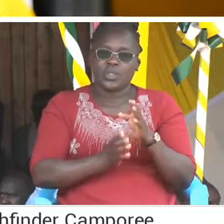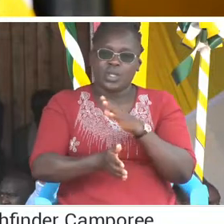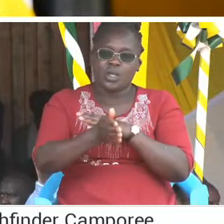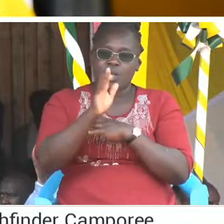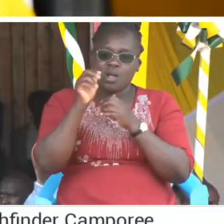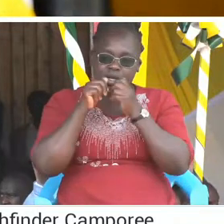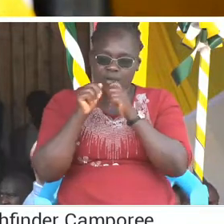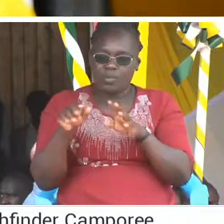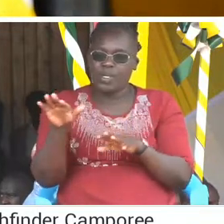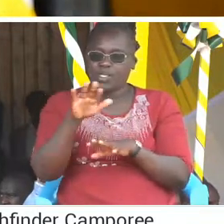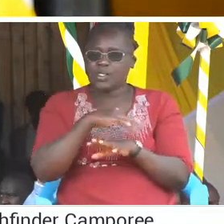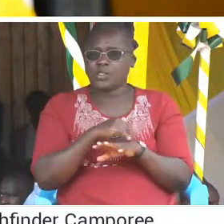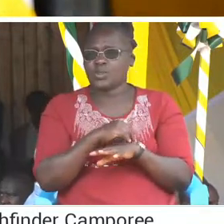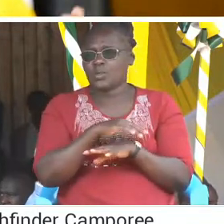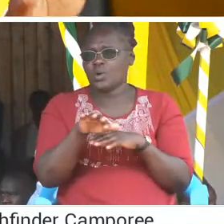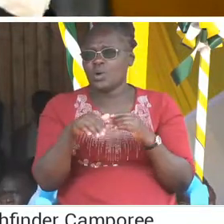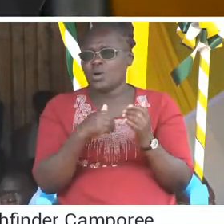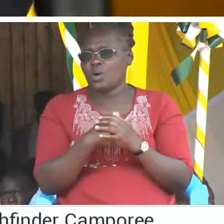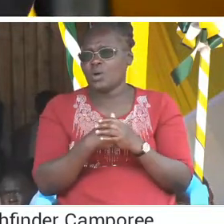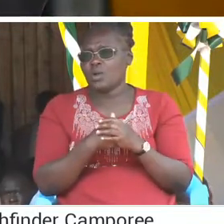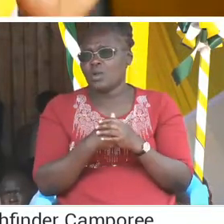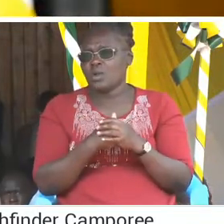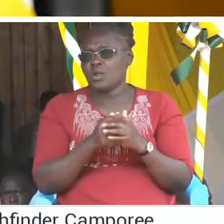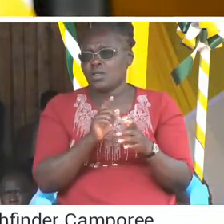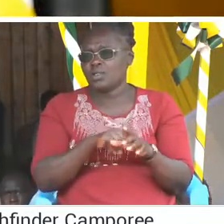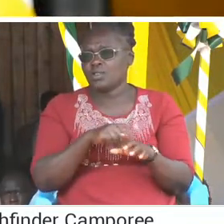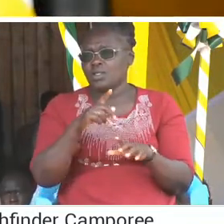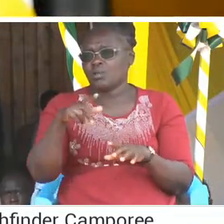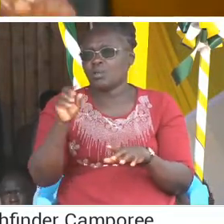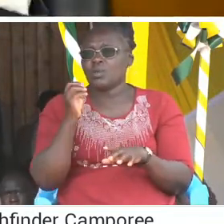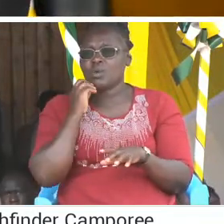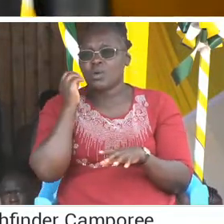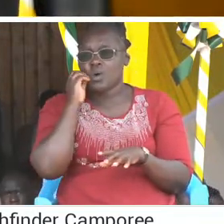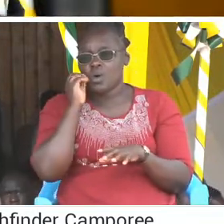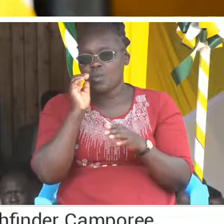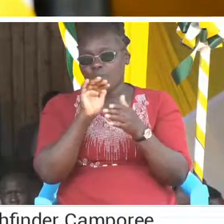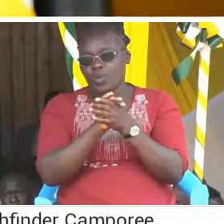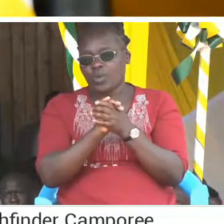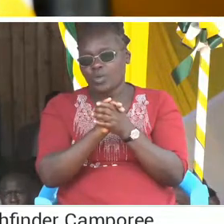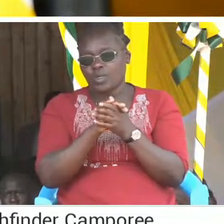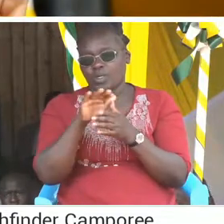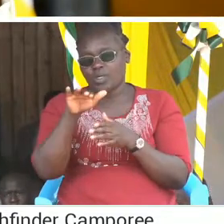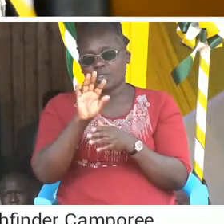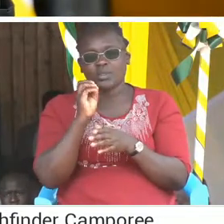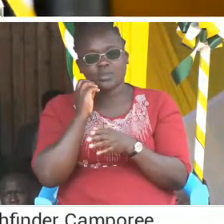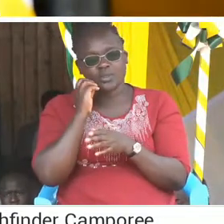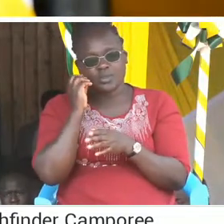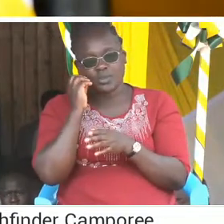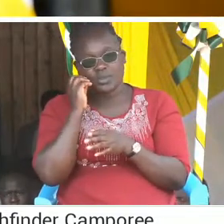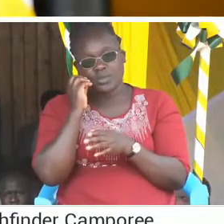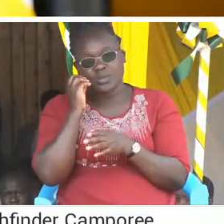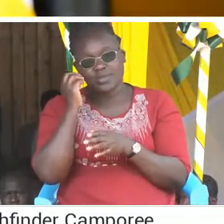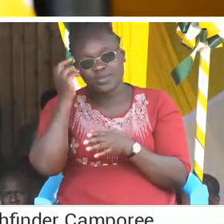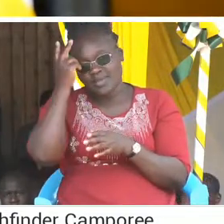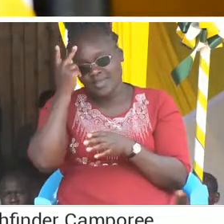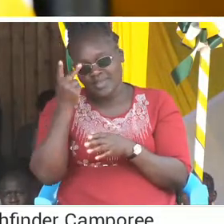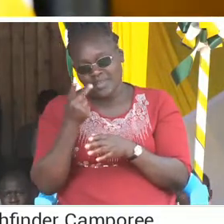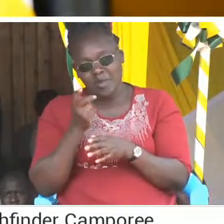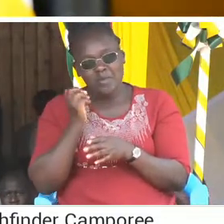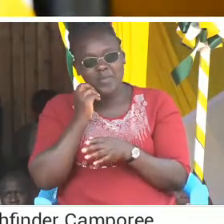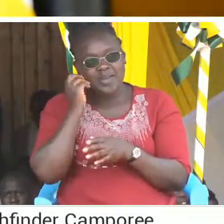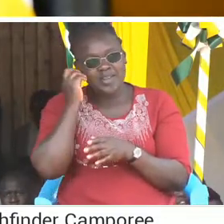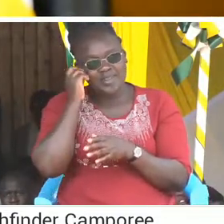nyumbani salamieni wazazi wenu na mukae discipline, muendelee na masomo ili muwe viongozi wa